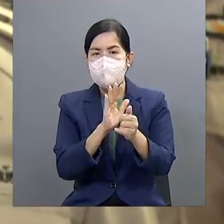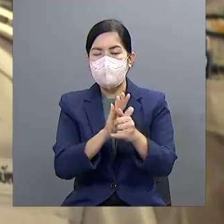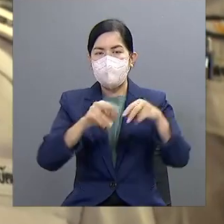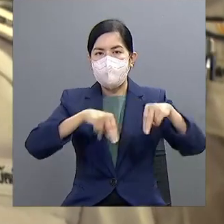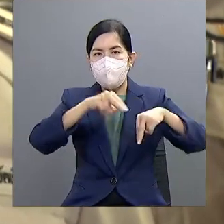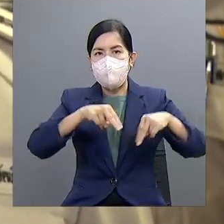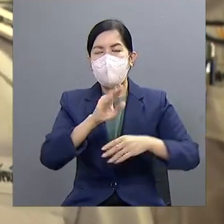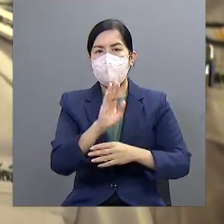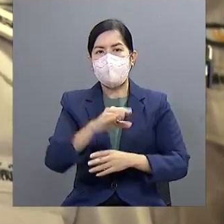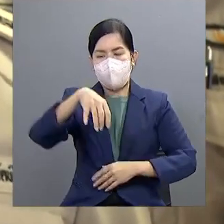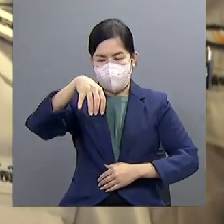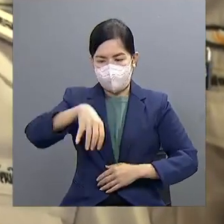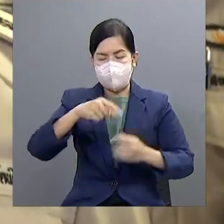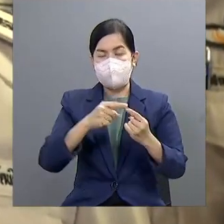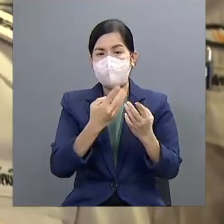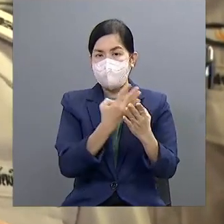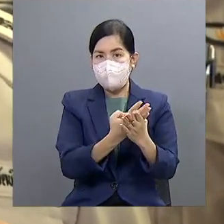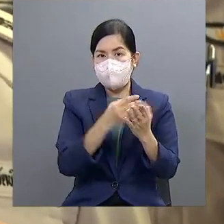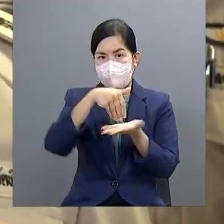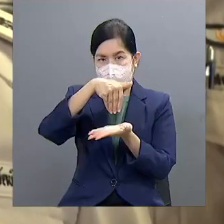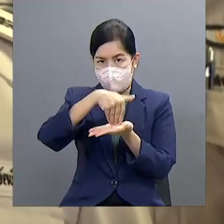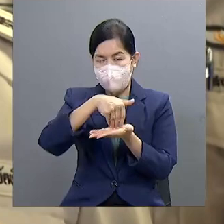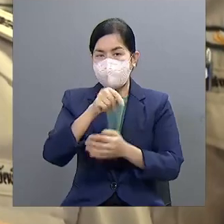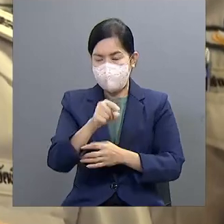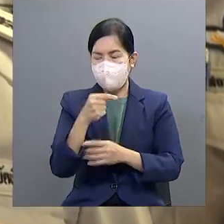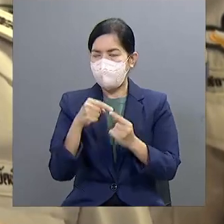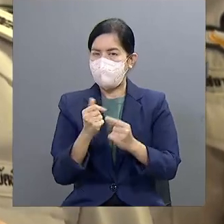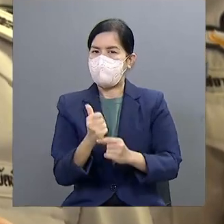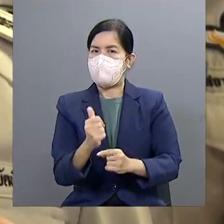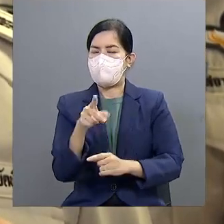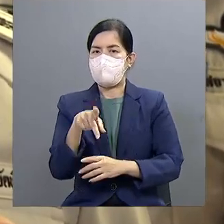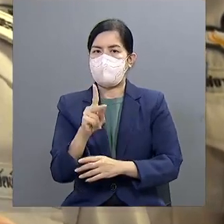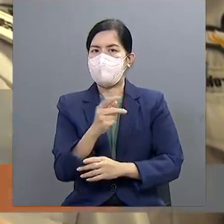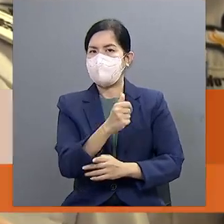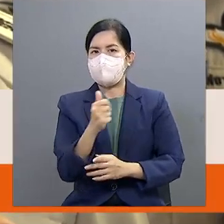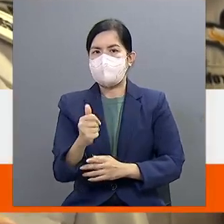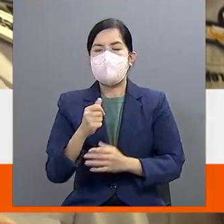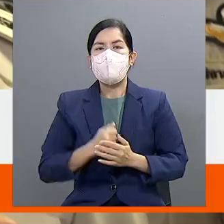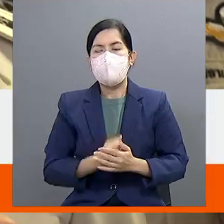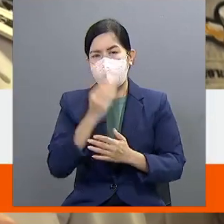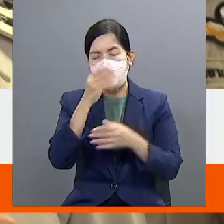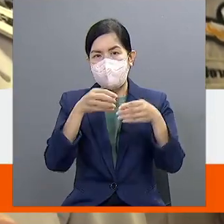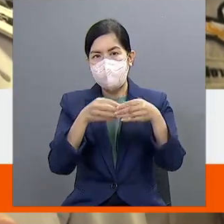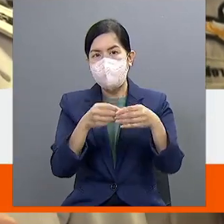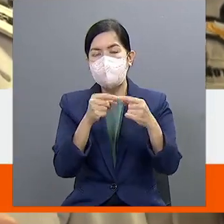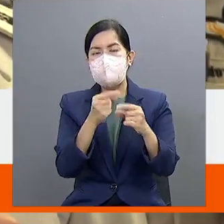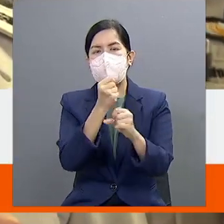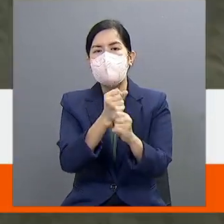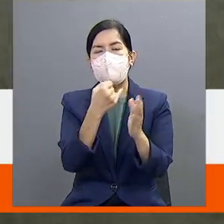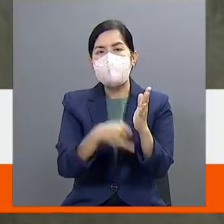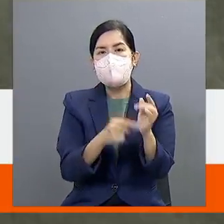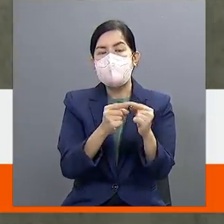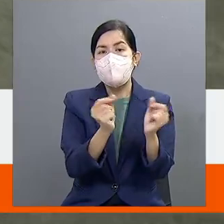ำบัดพิเศษกลางเนี่ยนะครับก็ได้ผลดีนะครับได้ผลดีทำให้ผู้ต้องขังกระทำผิดซ้ำน้อยลงอย่างน้อยที่เราเห็นชัดเจน